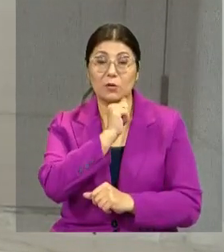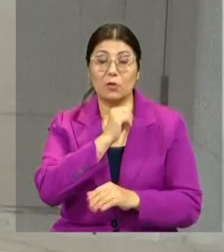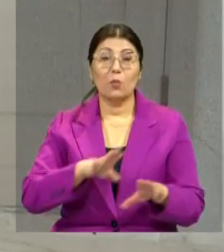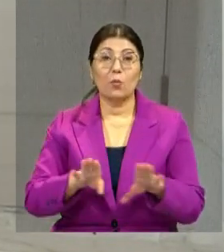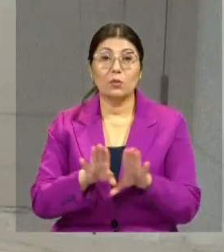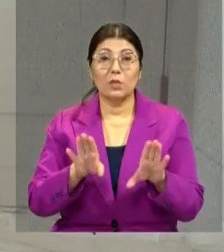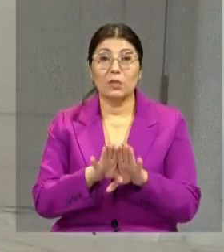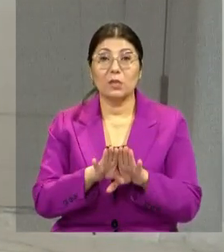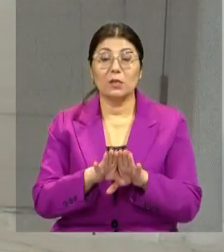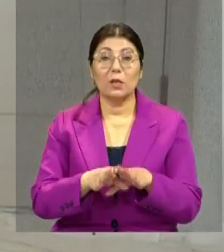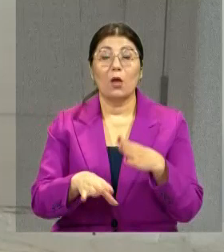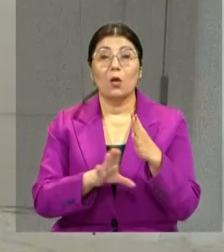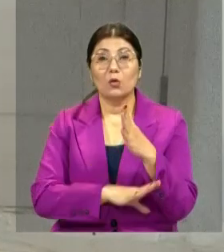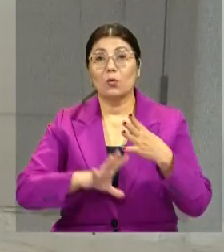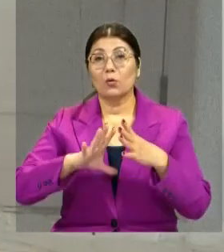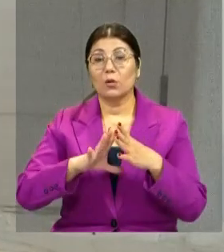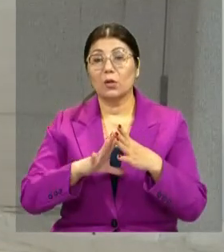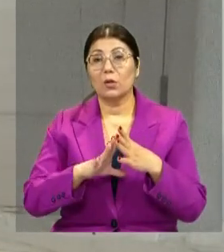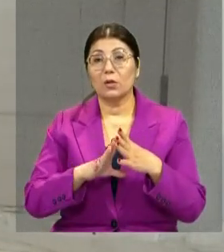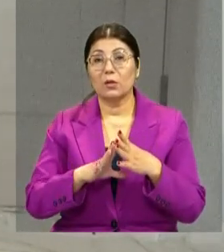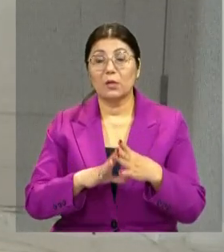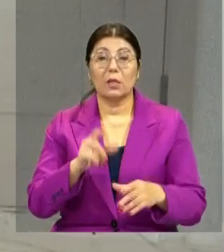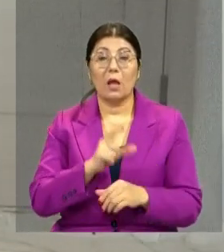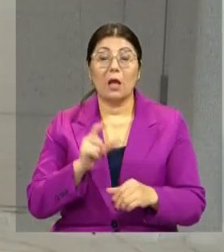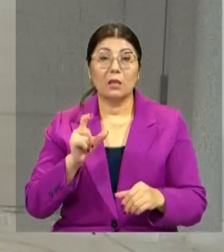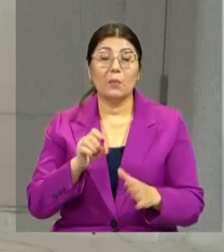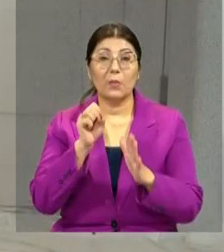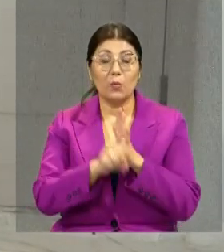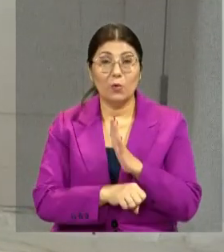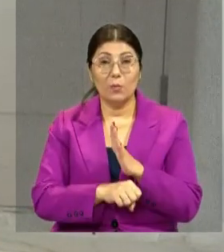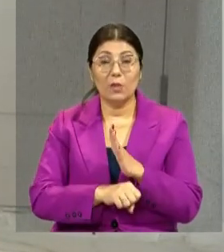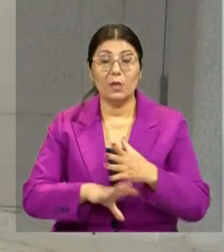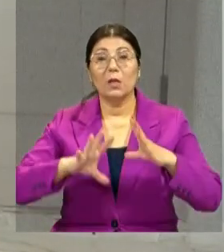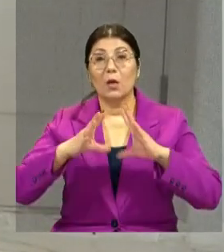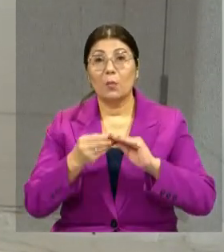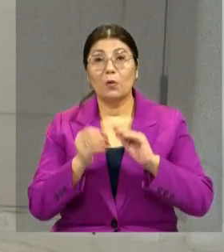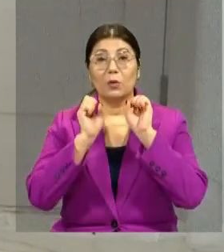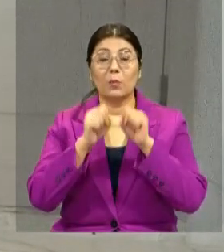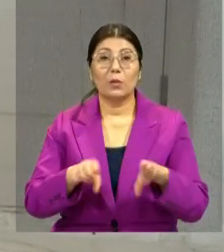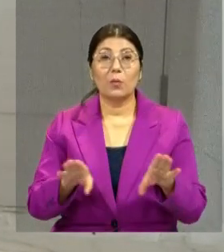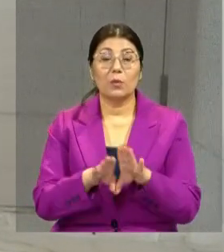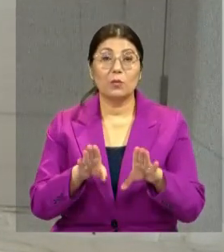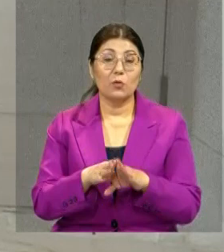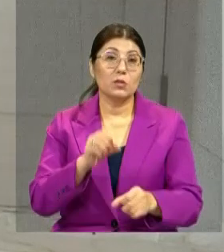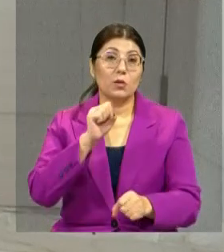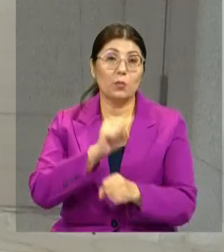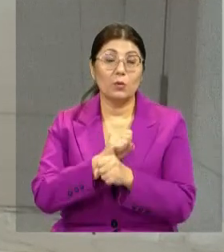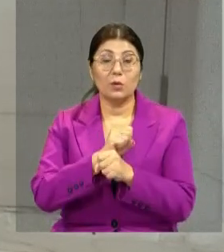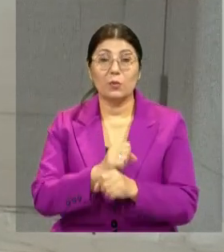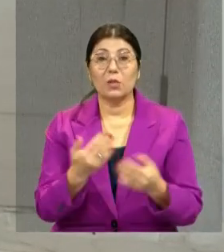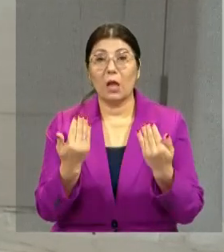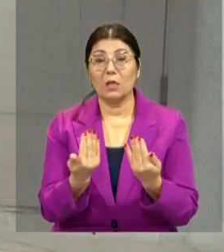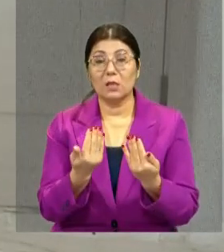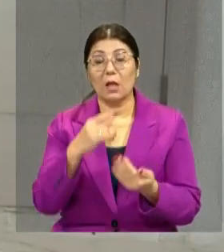Сөйтіп, соның кесірінен бізде адам өліміне дейін барып жатқан жағдайлар бар. Біз соны болдыртпау үшін